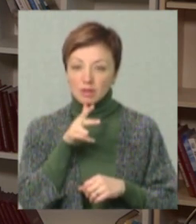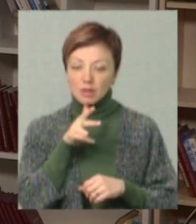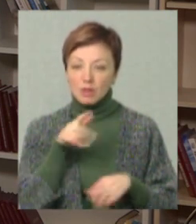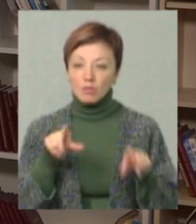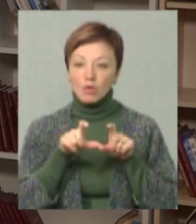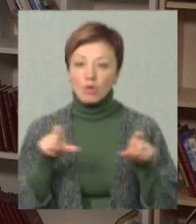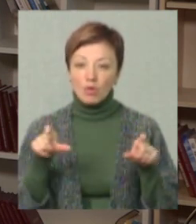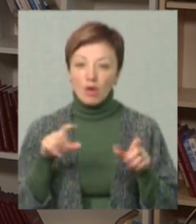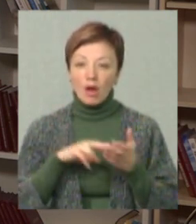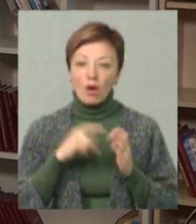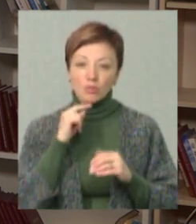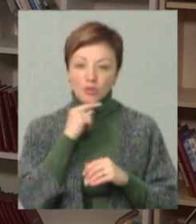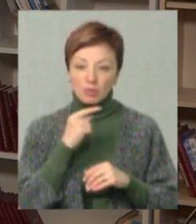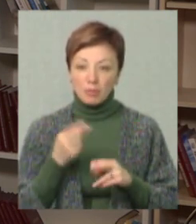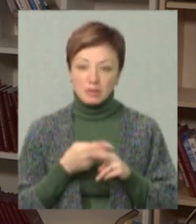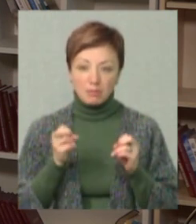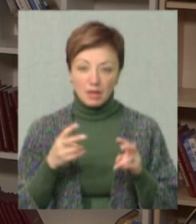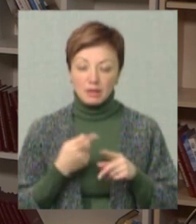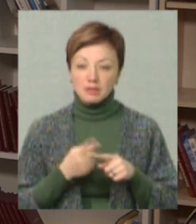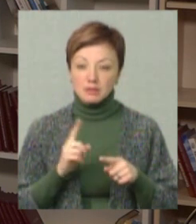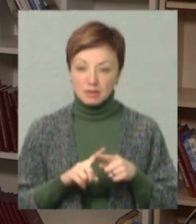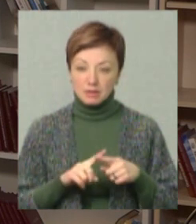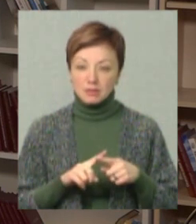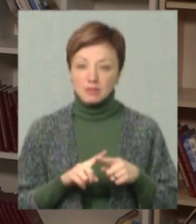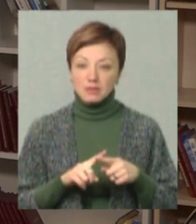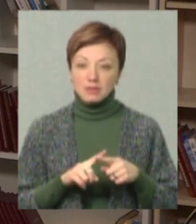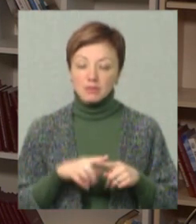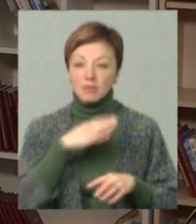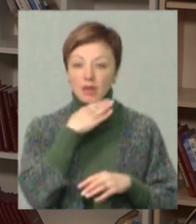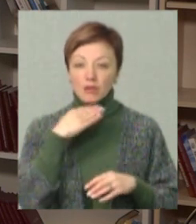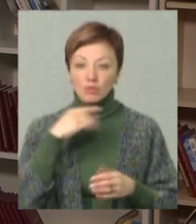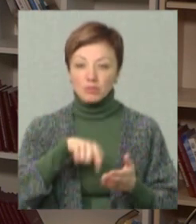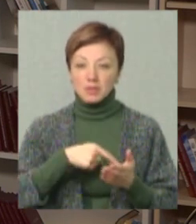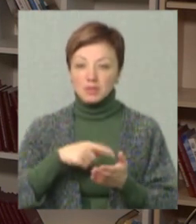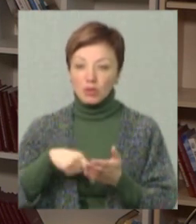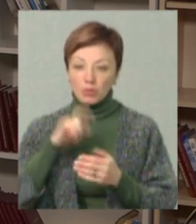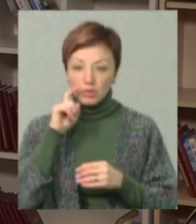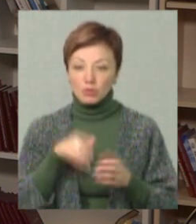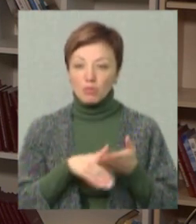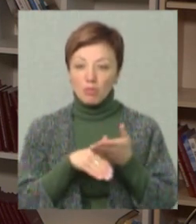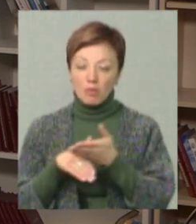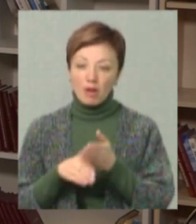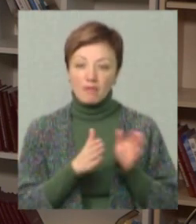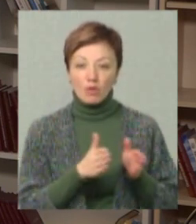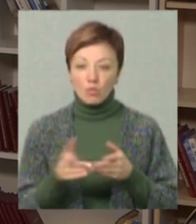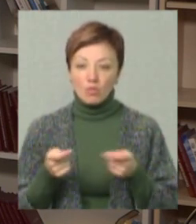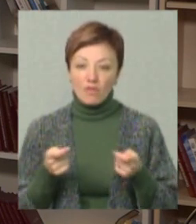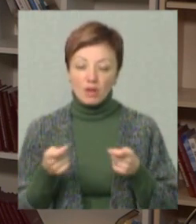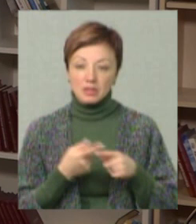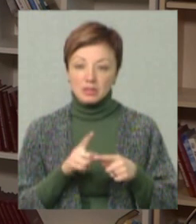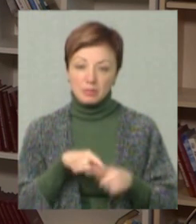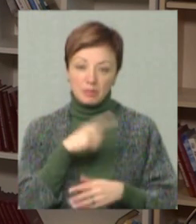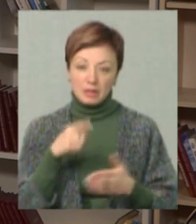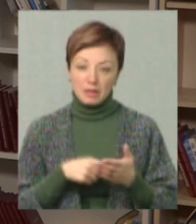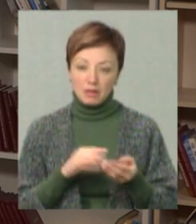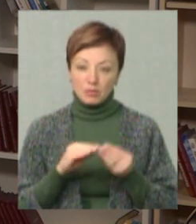багатьох містах України допомагає врегулювати власне ось такі складне питання. Але, на жаль, поки що ми